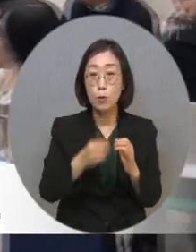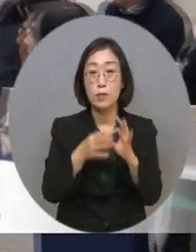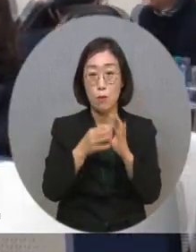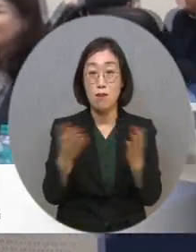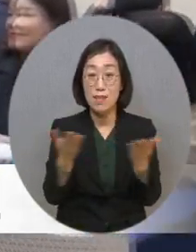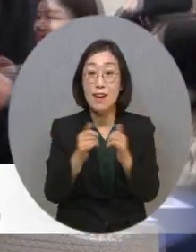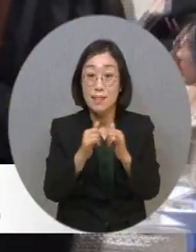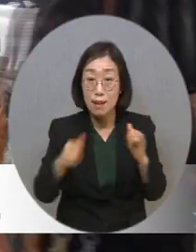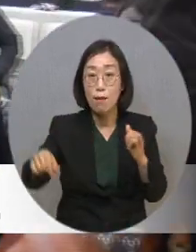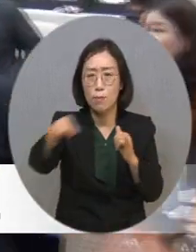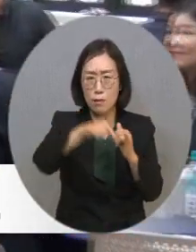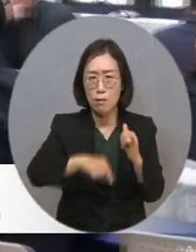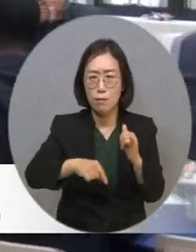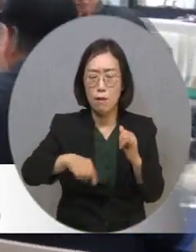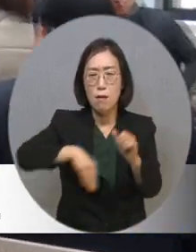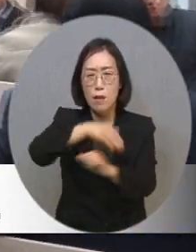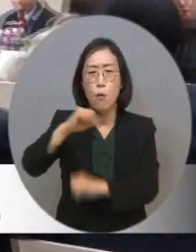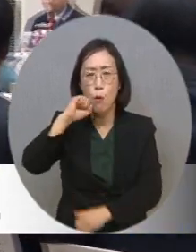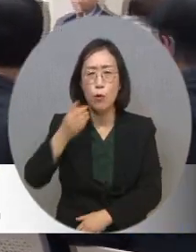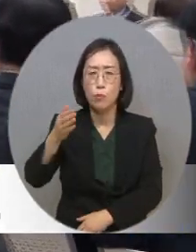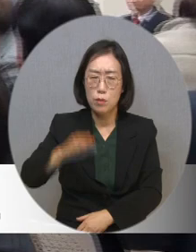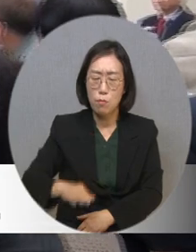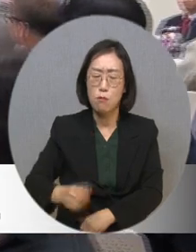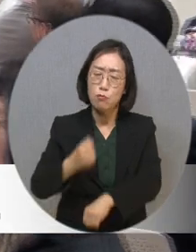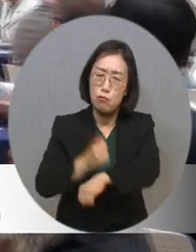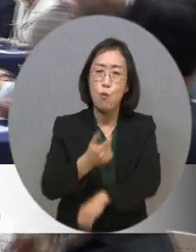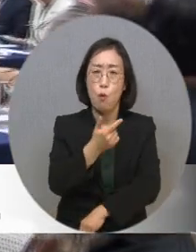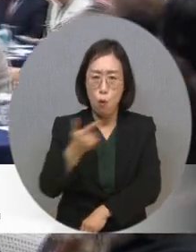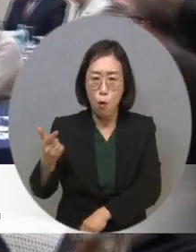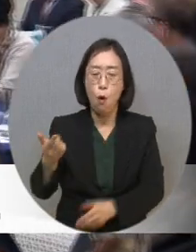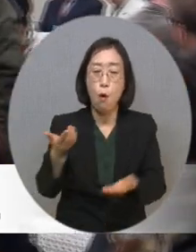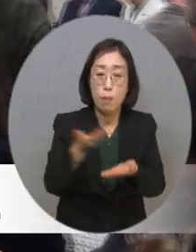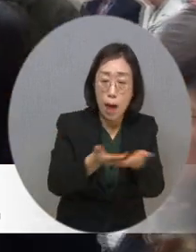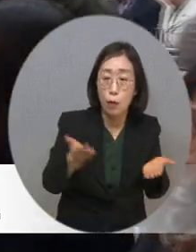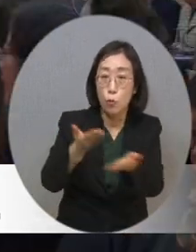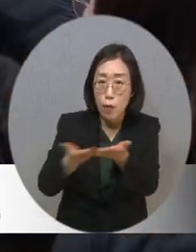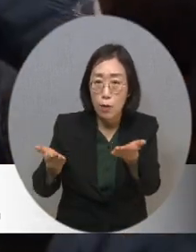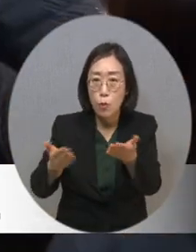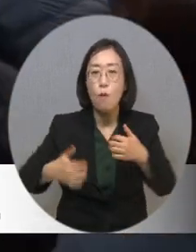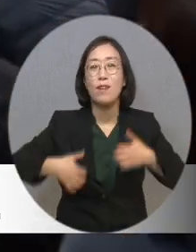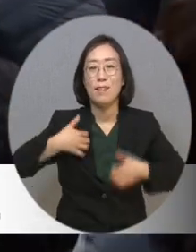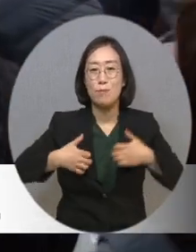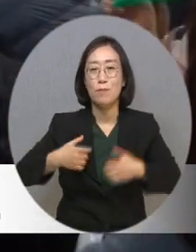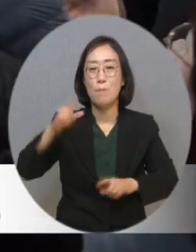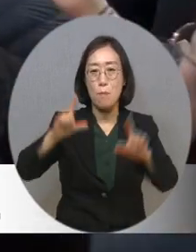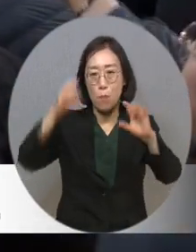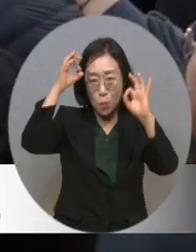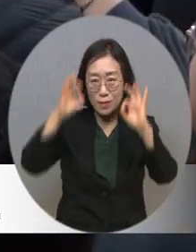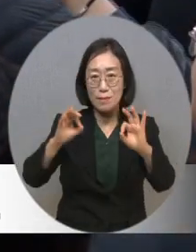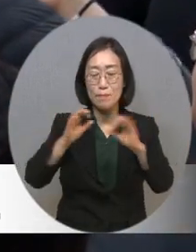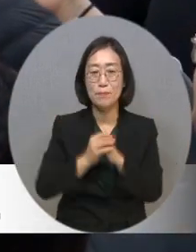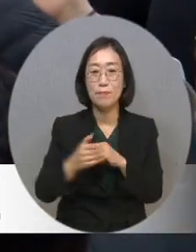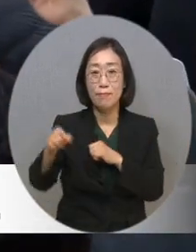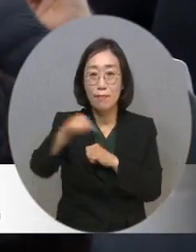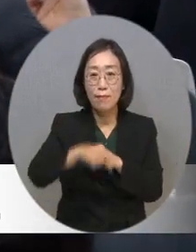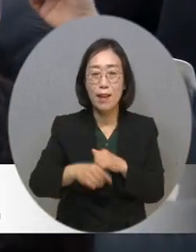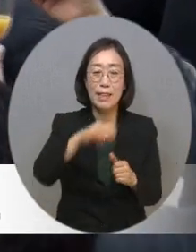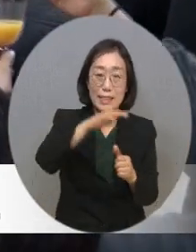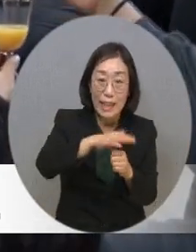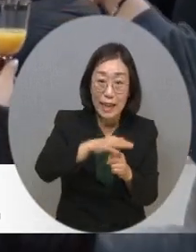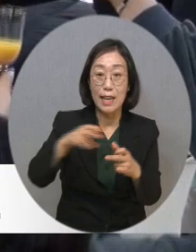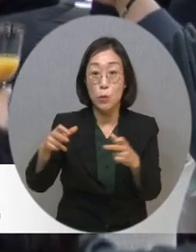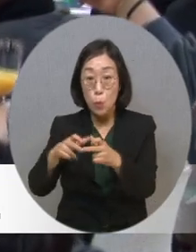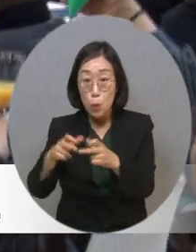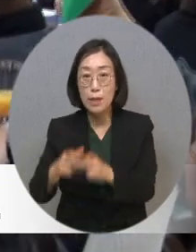사회복지인들의 있수 그 빛을 바라며 나눔의 기쁨으로 현장을 누비게 됩니다 장애인 노인 아동 청소년 각